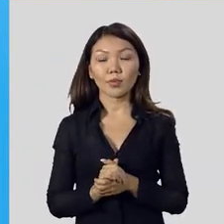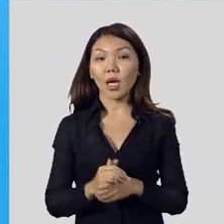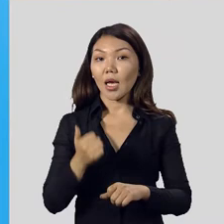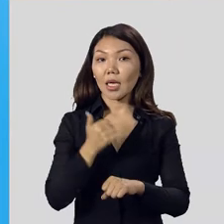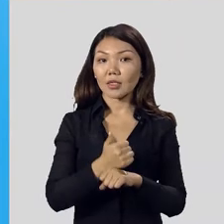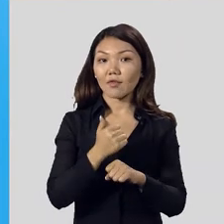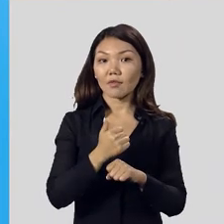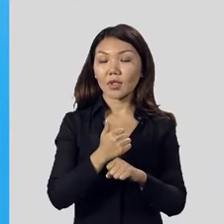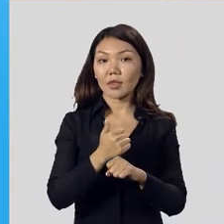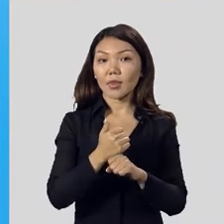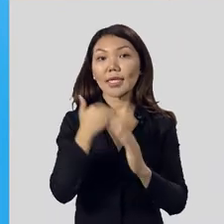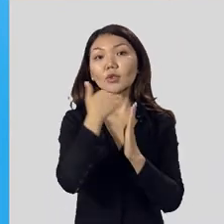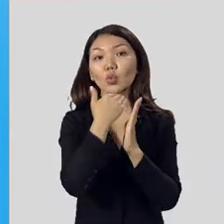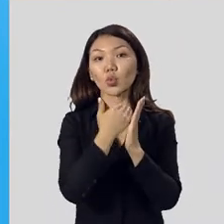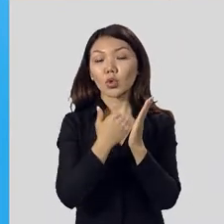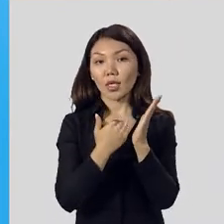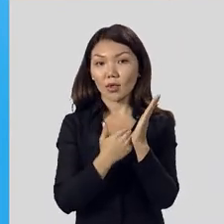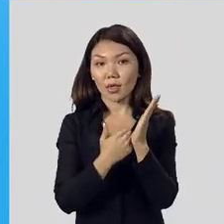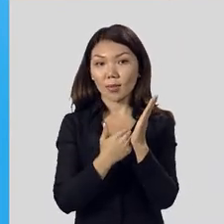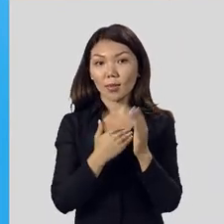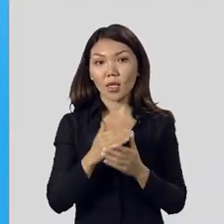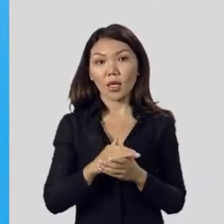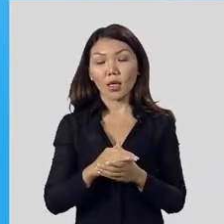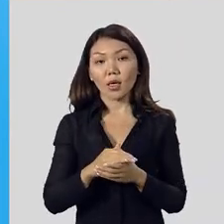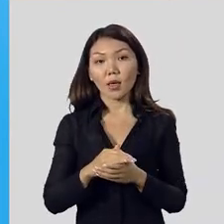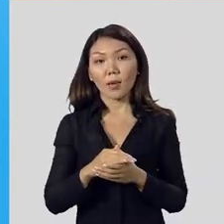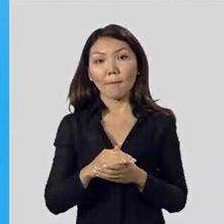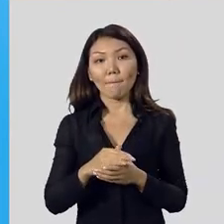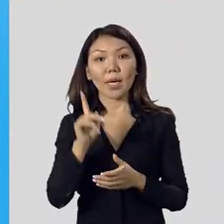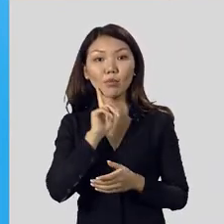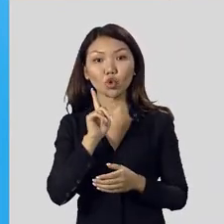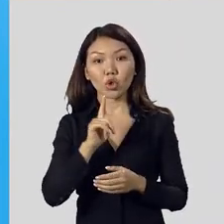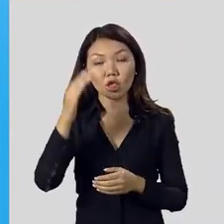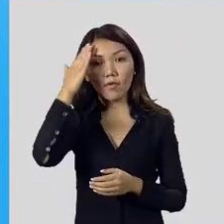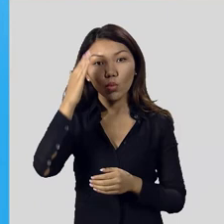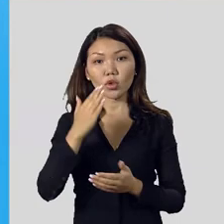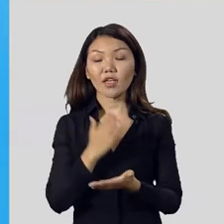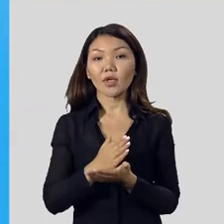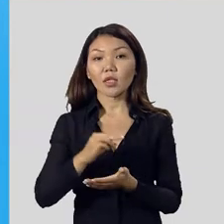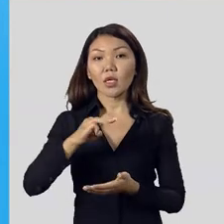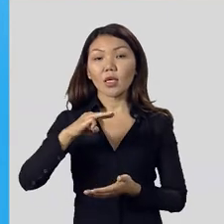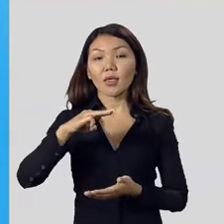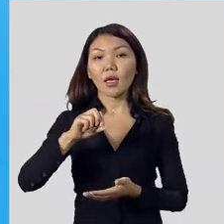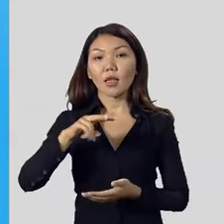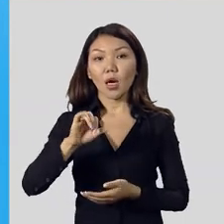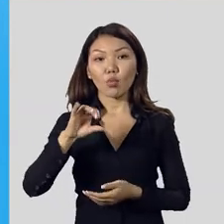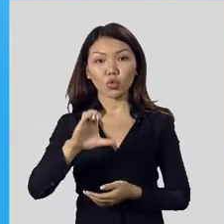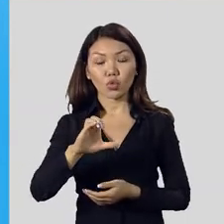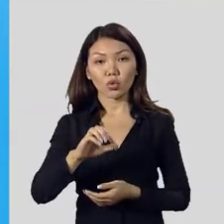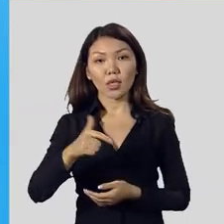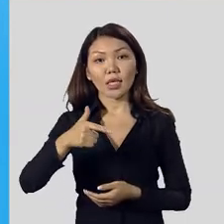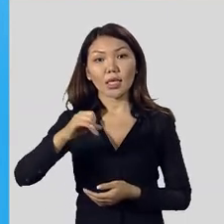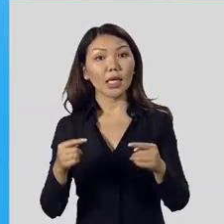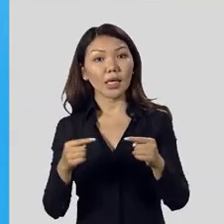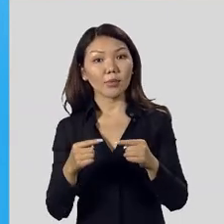Основными структурами промежуточного мозга являются таламус и гипоталамус.